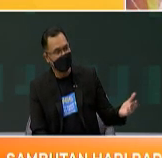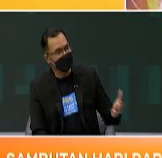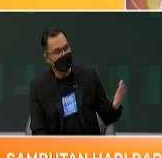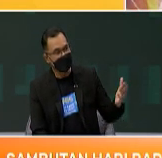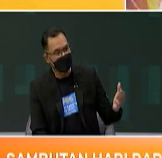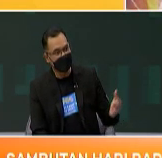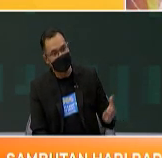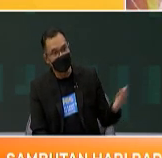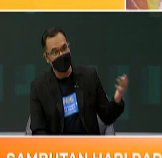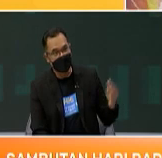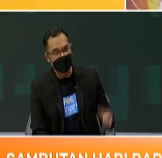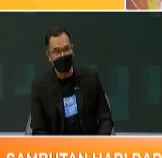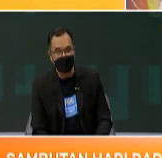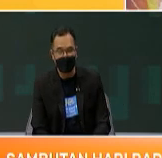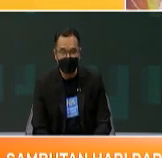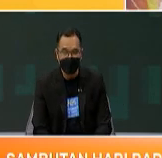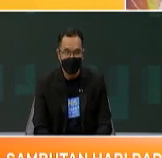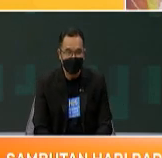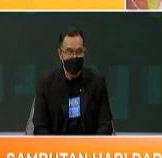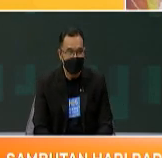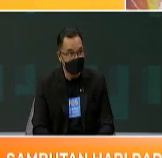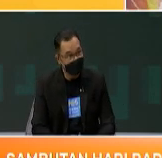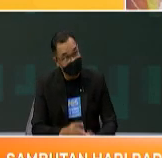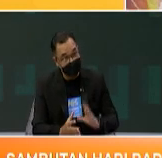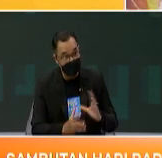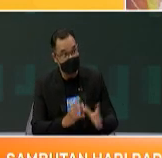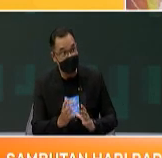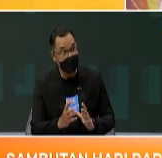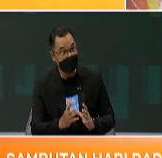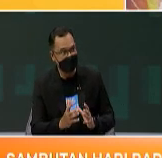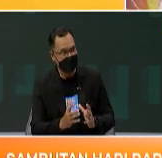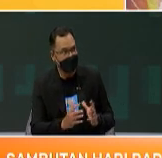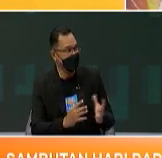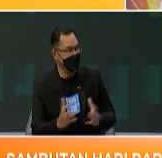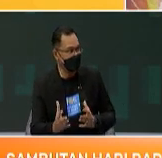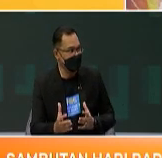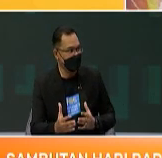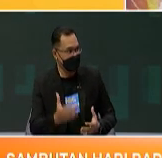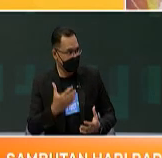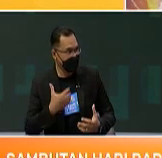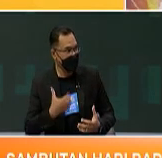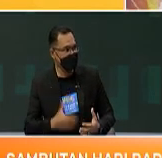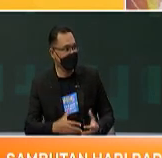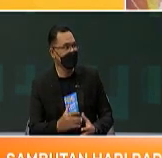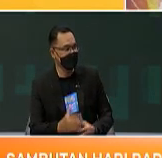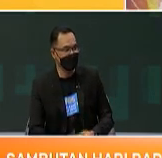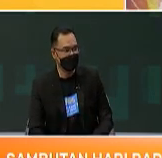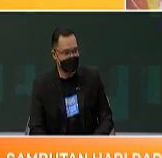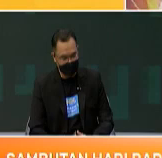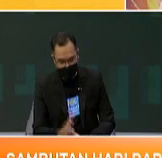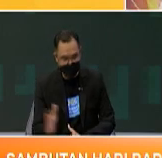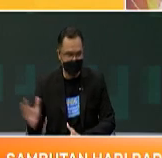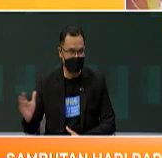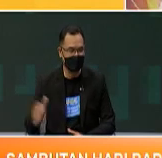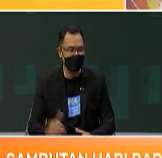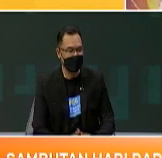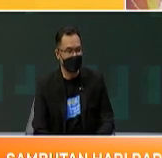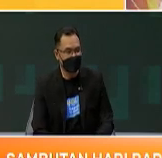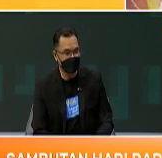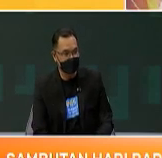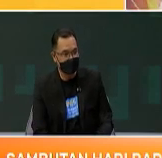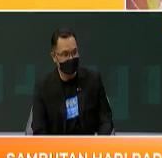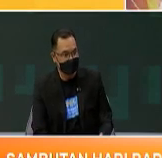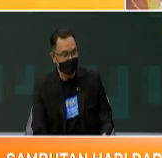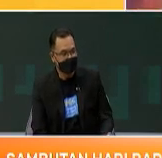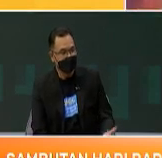50 tahun, 10 tahun atau 70 tahun yang lalu, mungkin dia ada perbezaan, sangat berbeza dengan keadaan sekarang. Nanti kita akan sentuh lagi